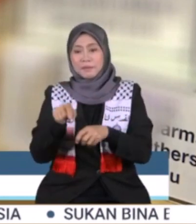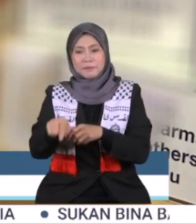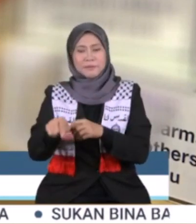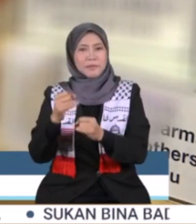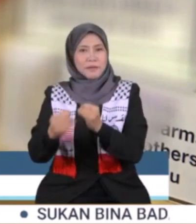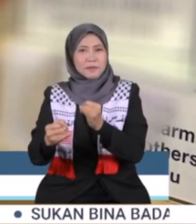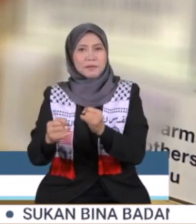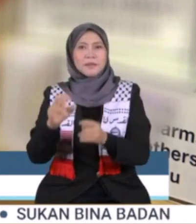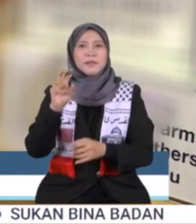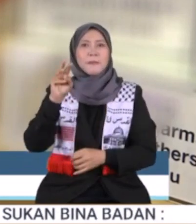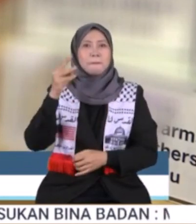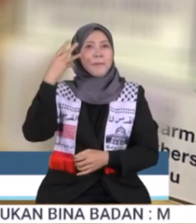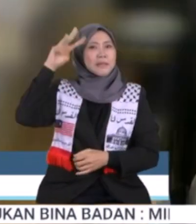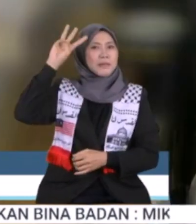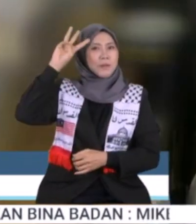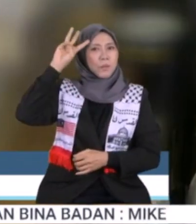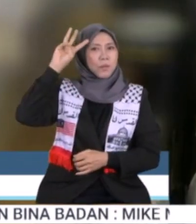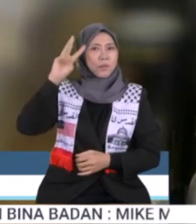destinasi akhir iaitu Mexico.